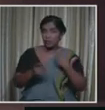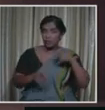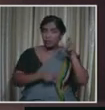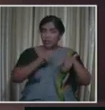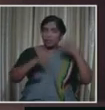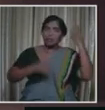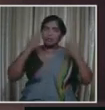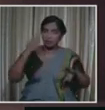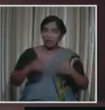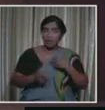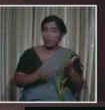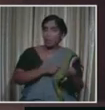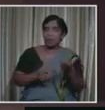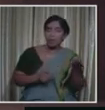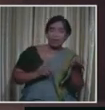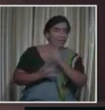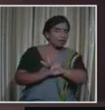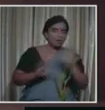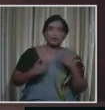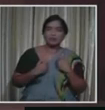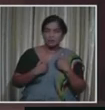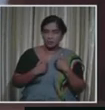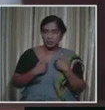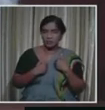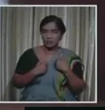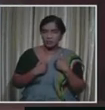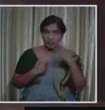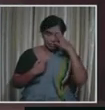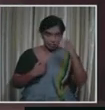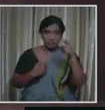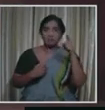bina api gal kata katingat tena matakata bagan. Matakata bagan.